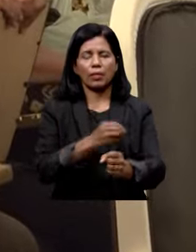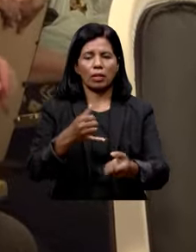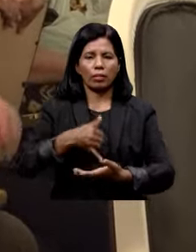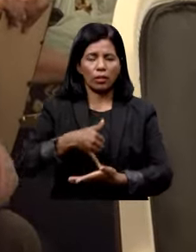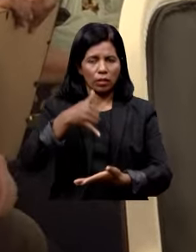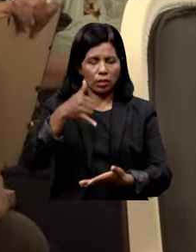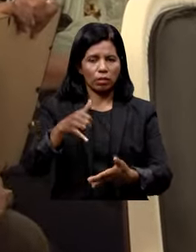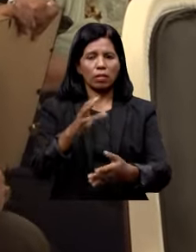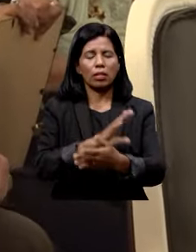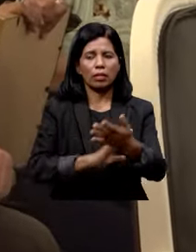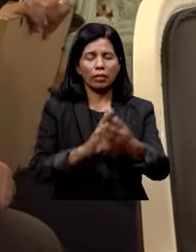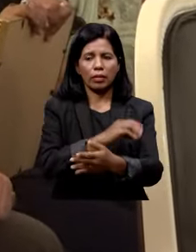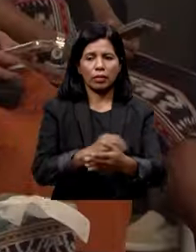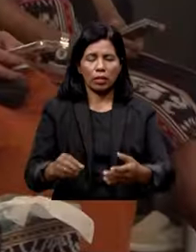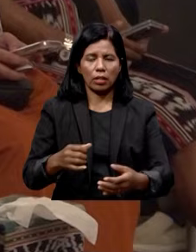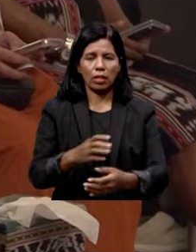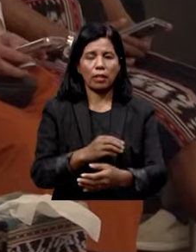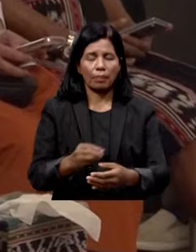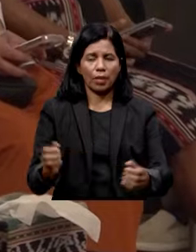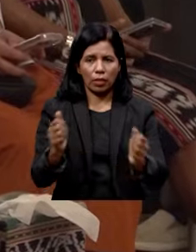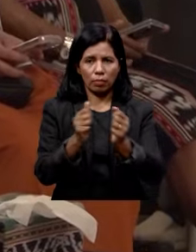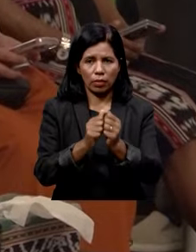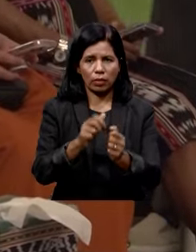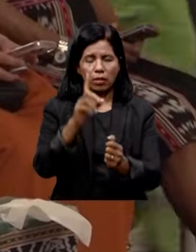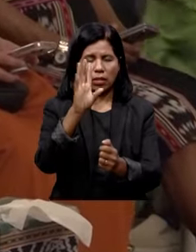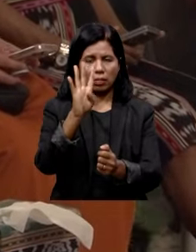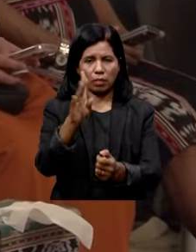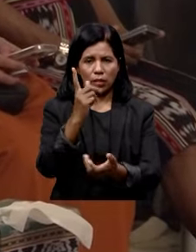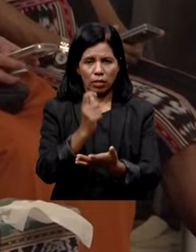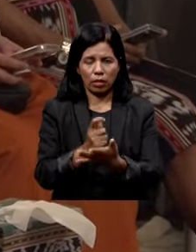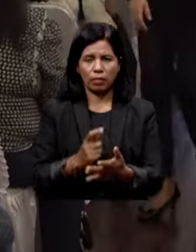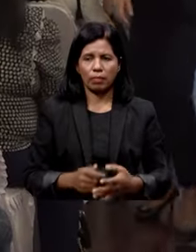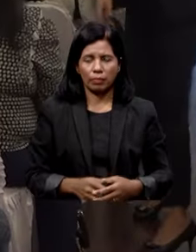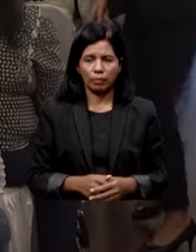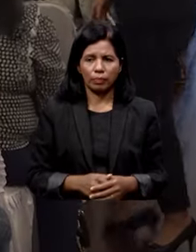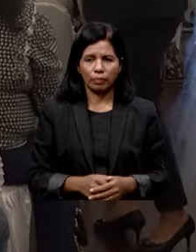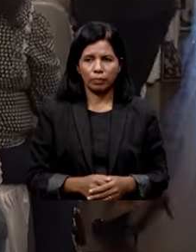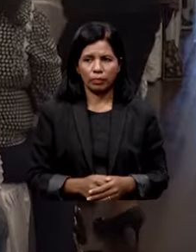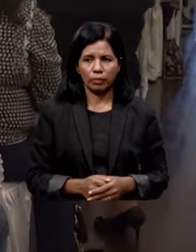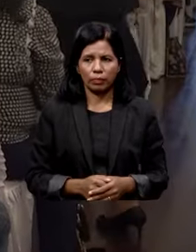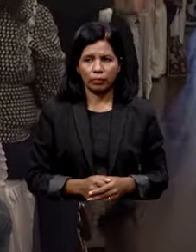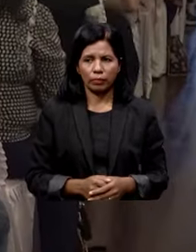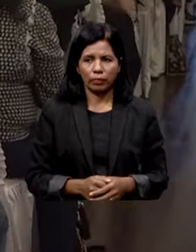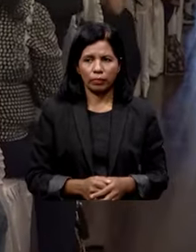âmbito comemoração proclamação da independência, né? A muito rihun hatliu. Agostinho da Costa, Romaldo Neves, Giamen.